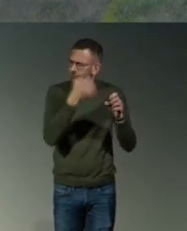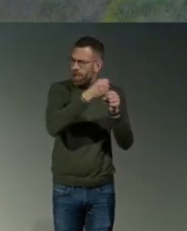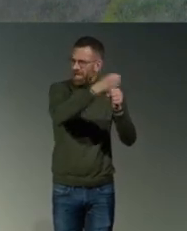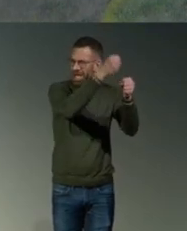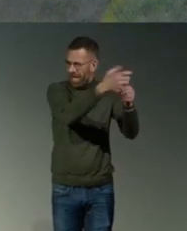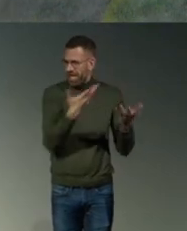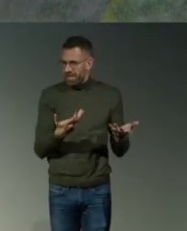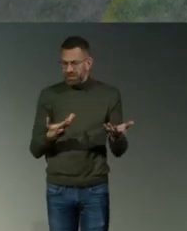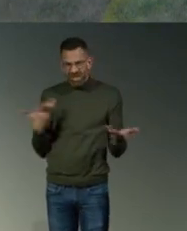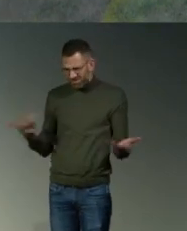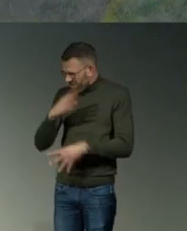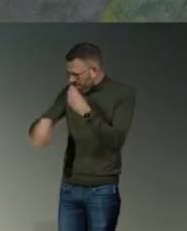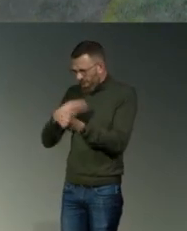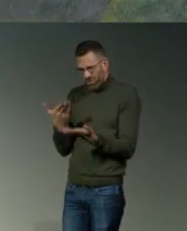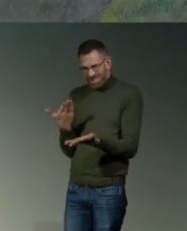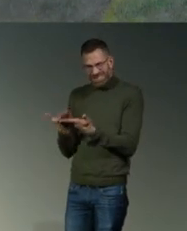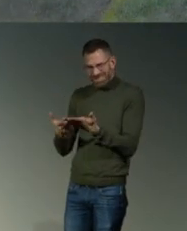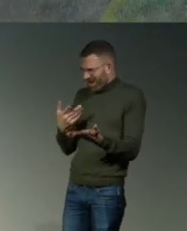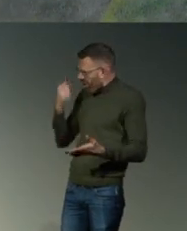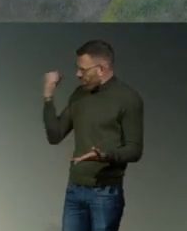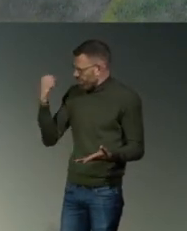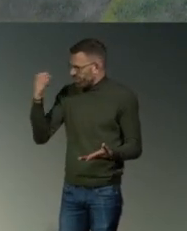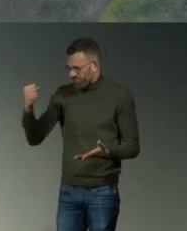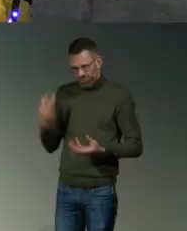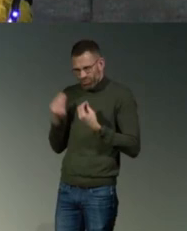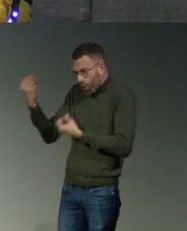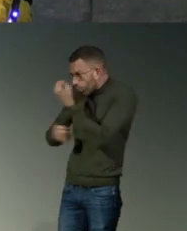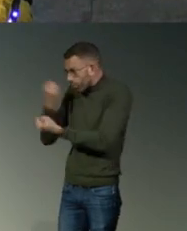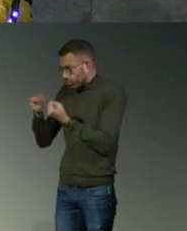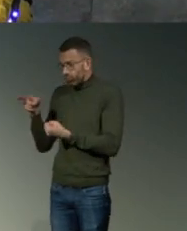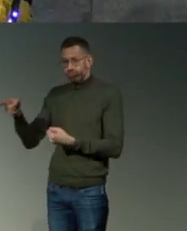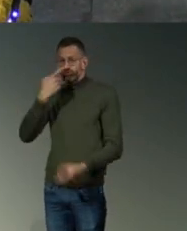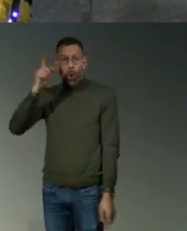pièces. Quel est ce monde où la tuerie et la souffrance sont érigées en normes?